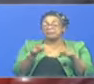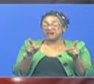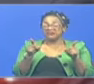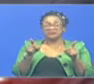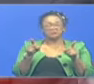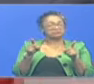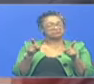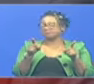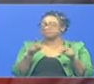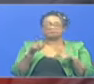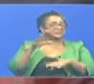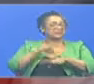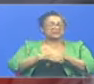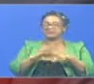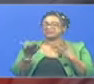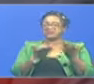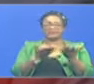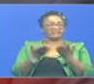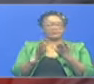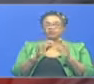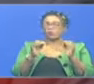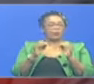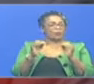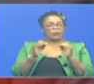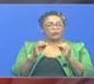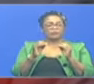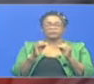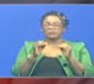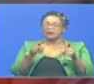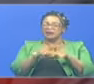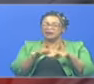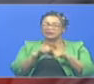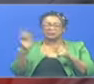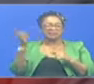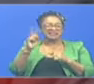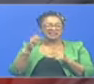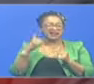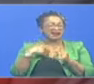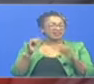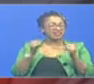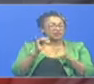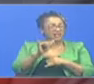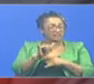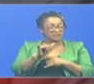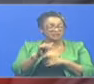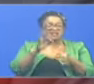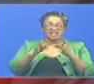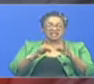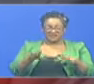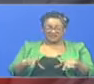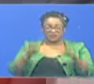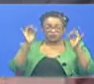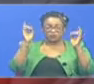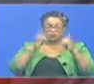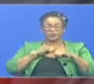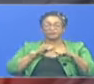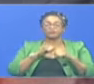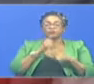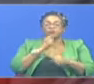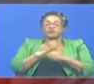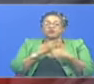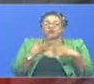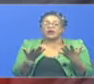wamekuwa wapati ule zile huduma. Je, kama wizara mmepokea taarifa hizo, na ikiwa umezipokea mnafanya nini kuwafaa wale wahudumu wa